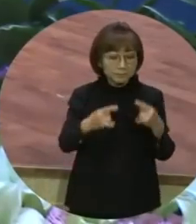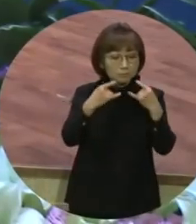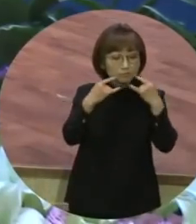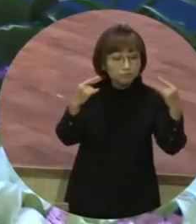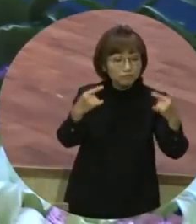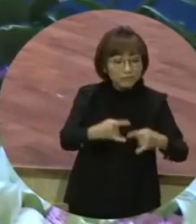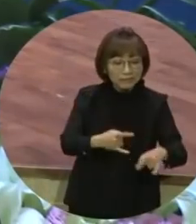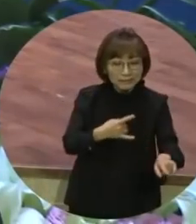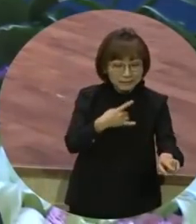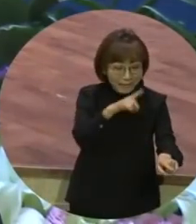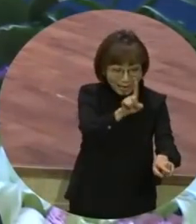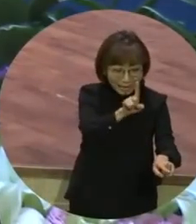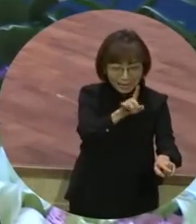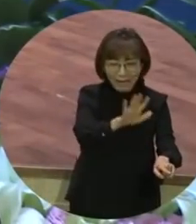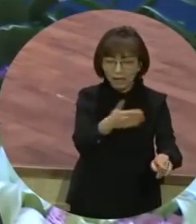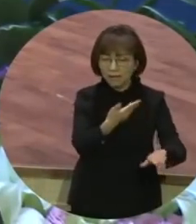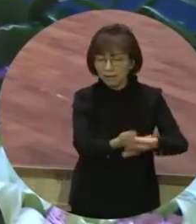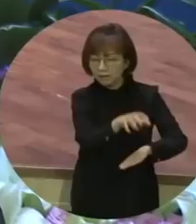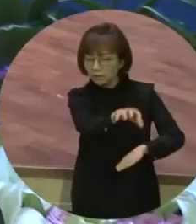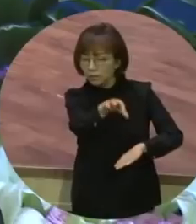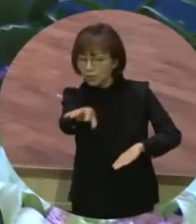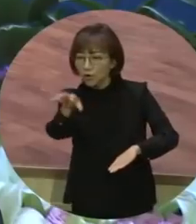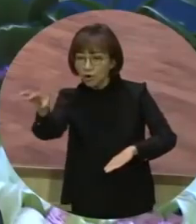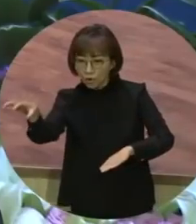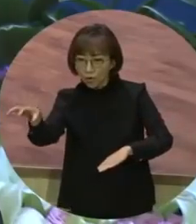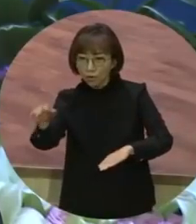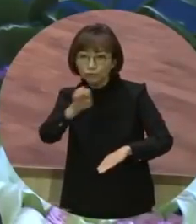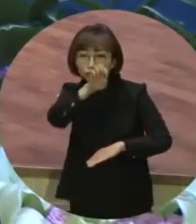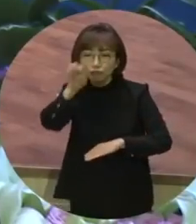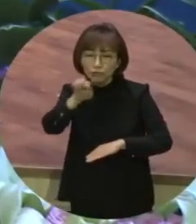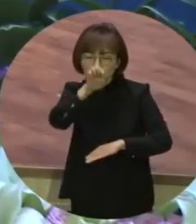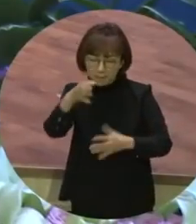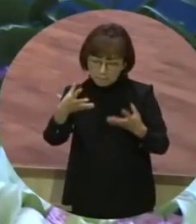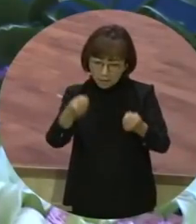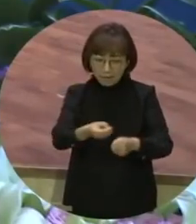노트르담, 이 말은 성모 마리아, 유럽에 많이 있죠.